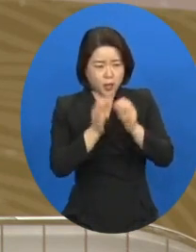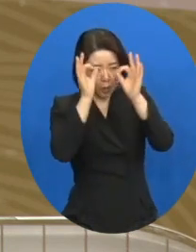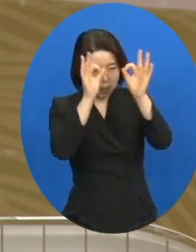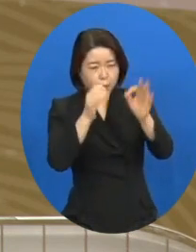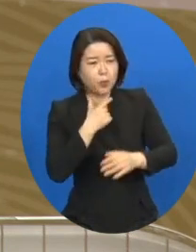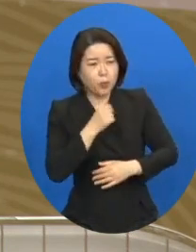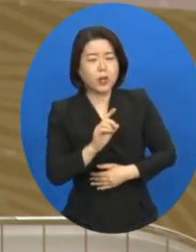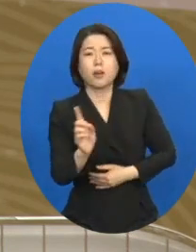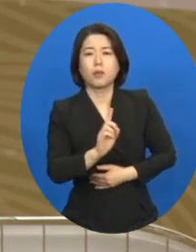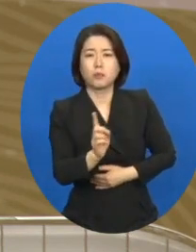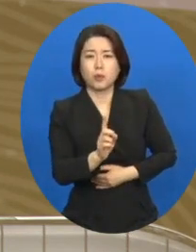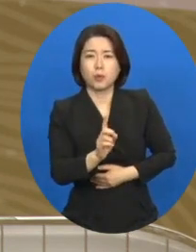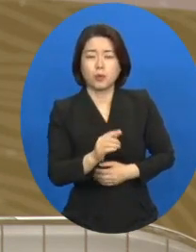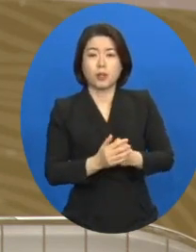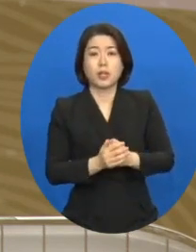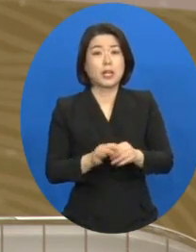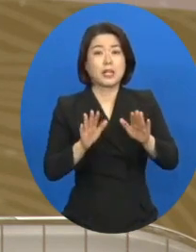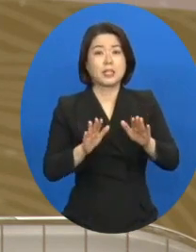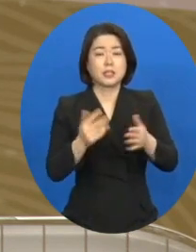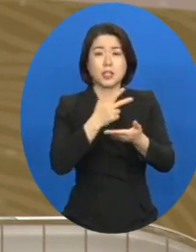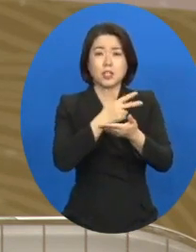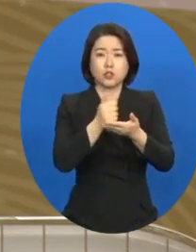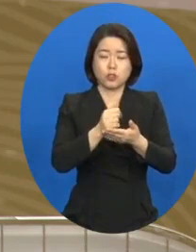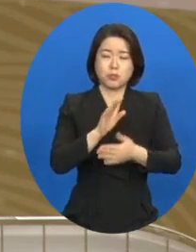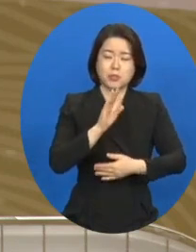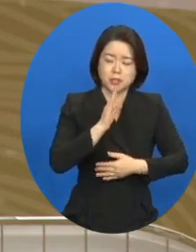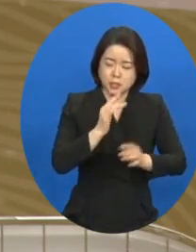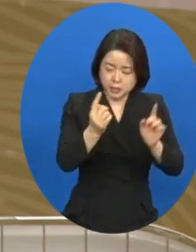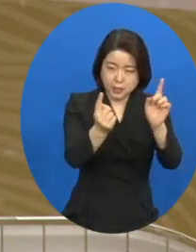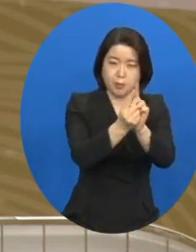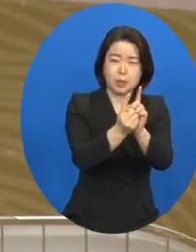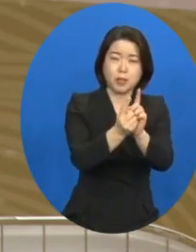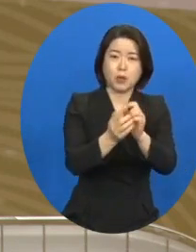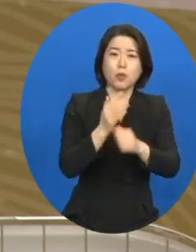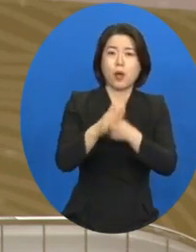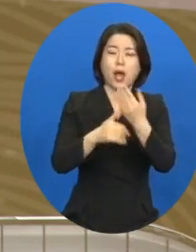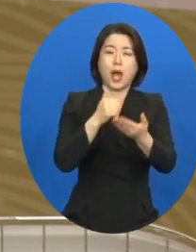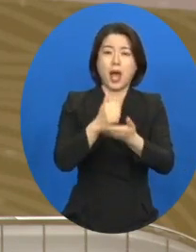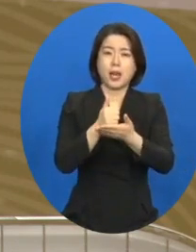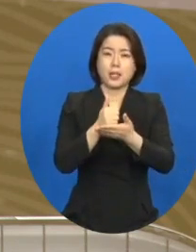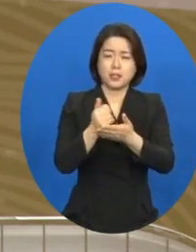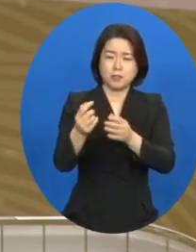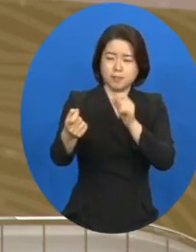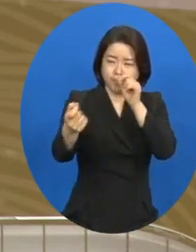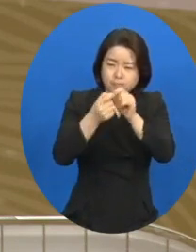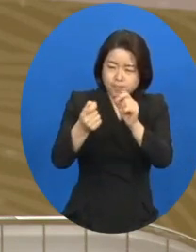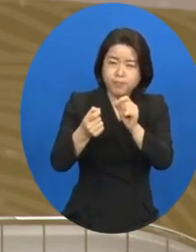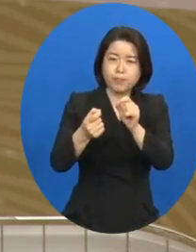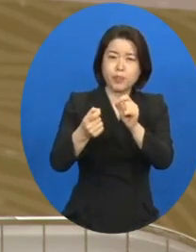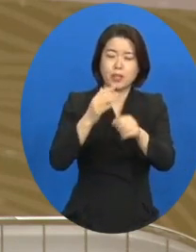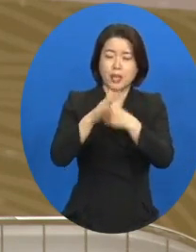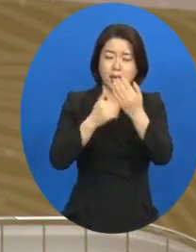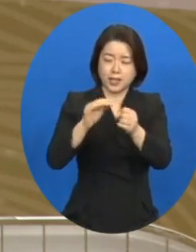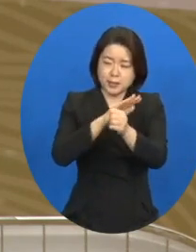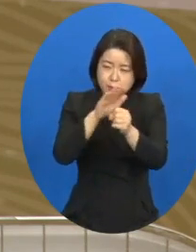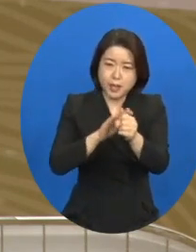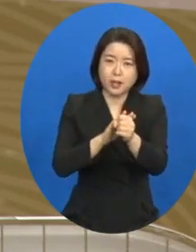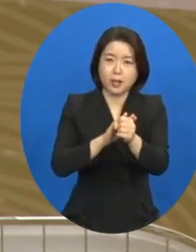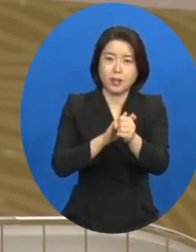이제는 주님을 진짜 만나고 하나님 가까이 하고 하나님을